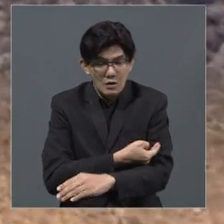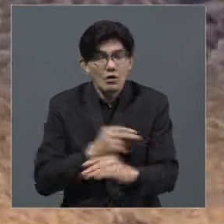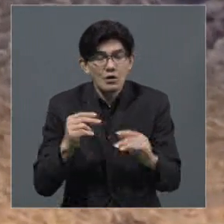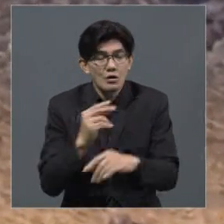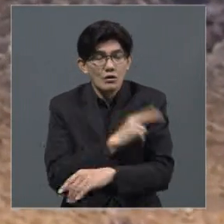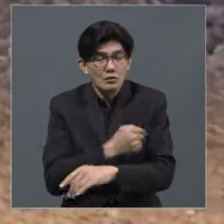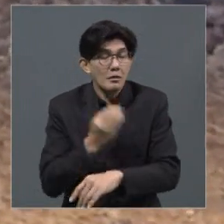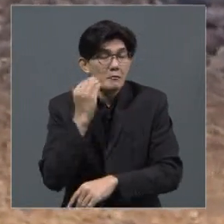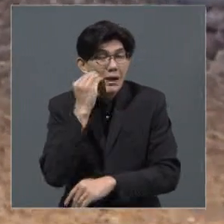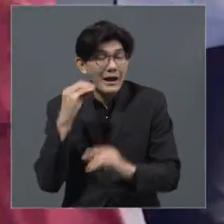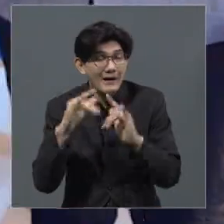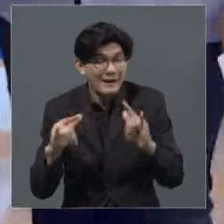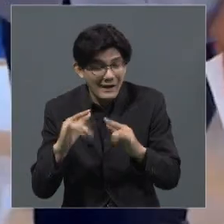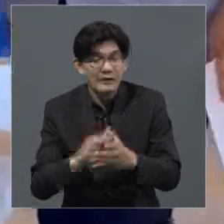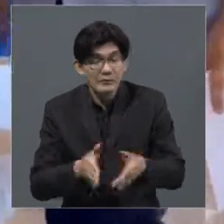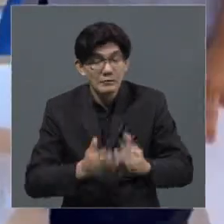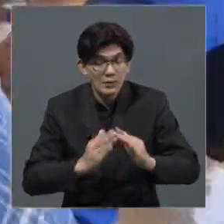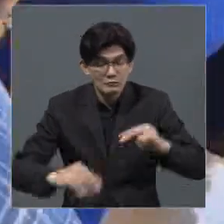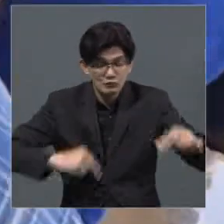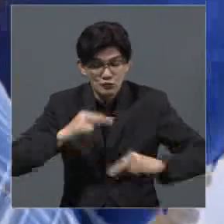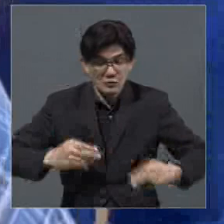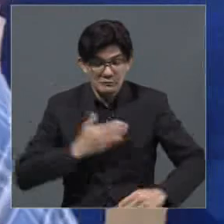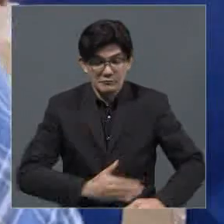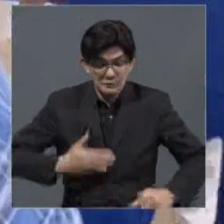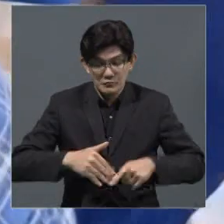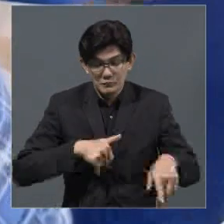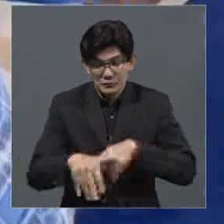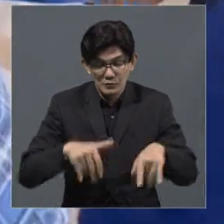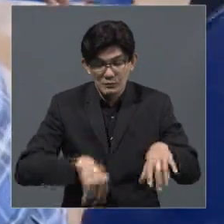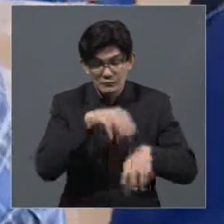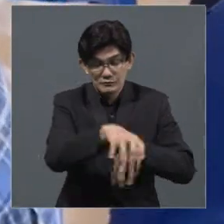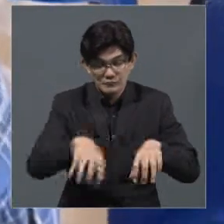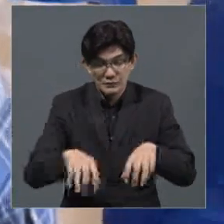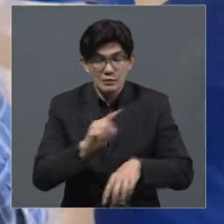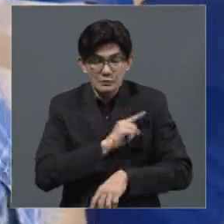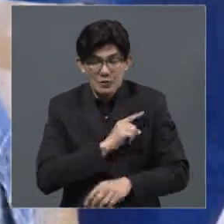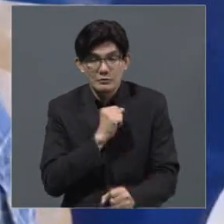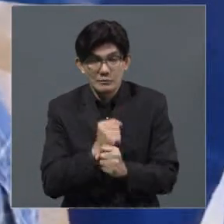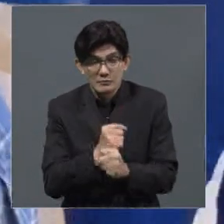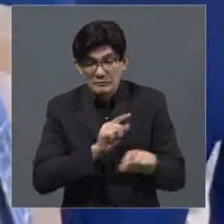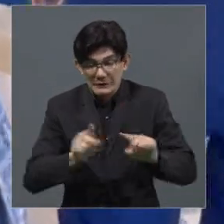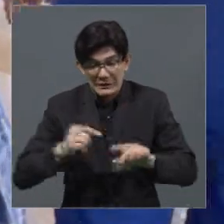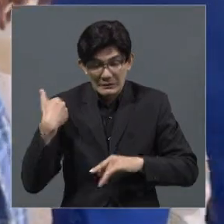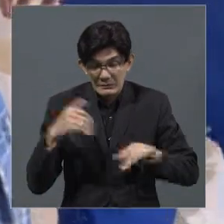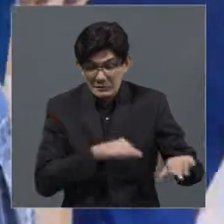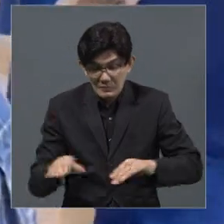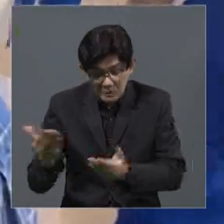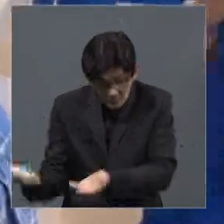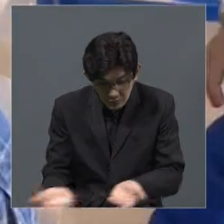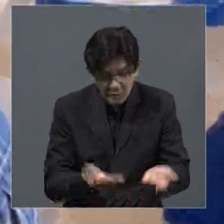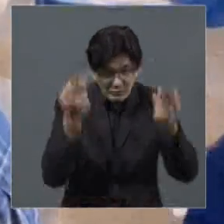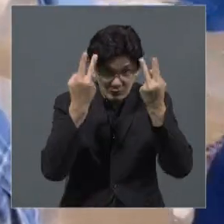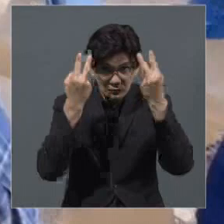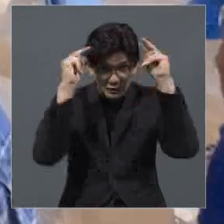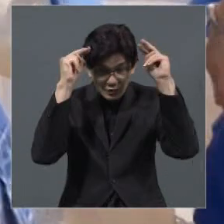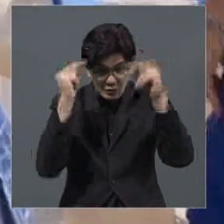จังหวัดระยองมาตั้งหน่วยเคลื่อนที่ตรวจสุขภาพประชาชนรวมทั้งมีหน่วยงานต่างๆมาเตรียมพร้อมนะฮะรอต้อนรับท่านนายกรัฐมนตรีที่จะเดินทางล